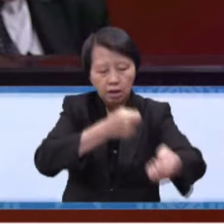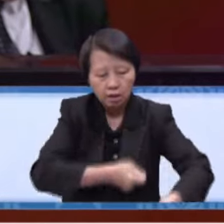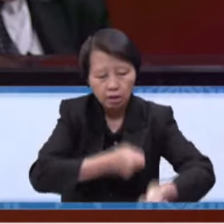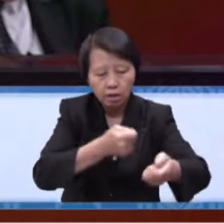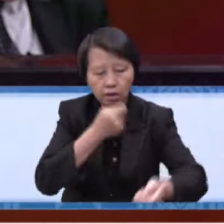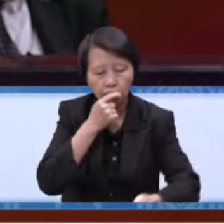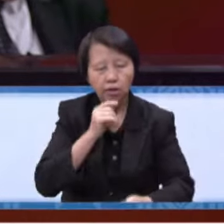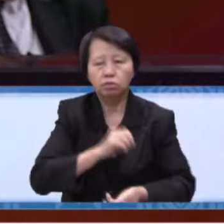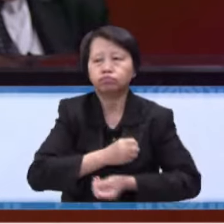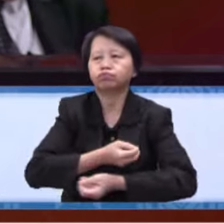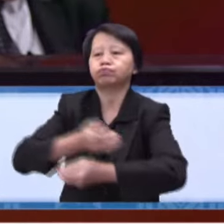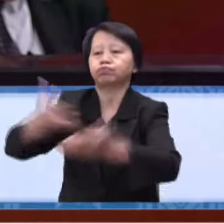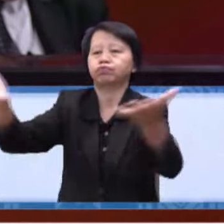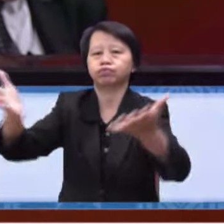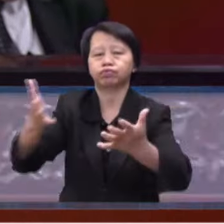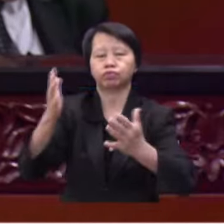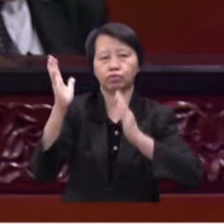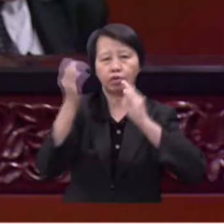makanan